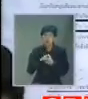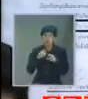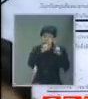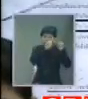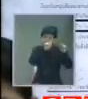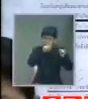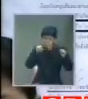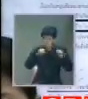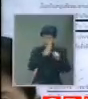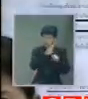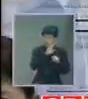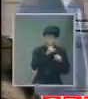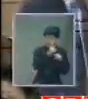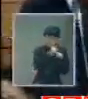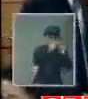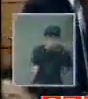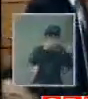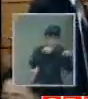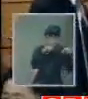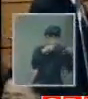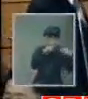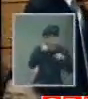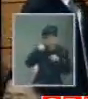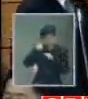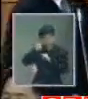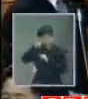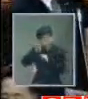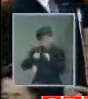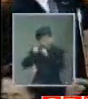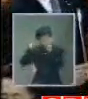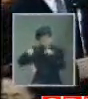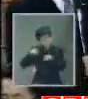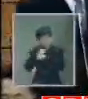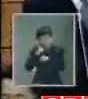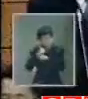จอร์บอร์ดผู้รับรองงบดุล